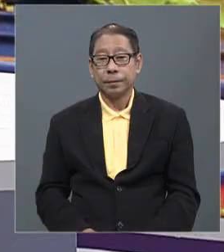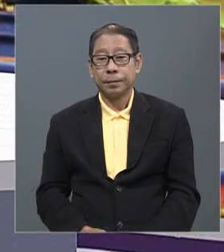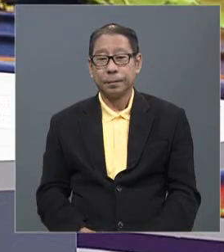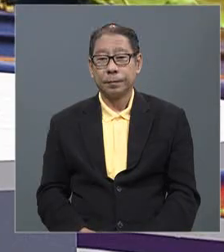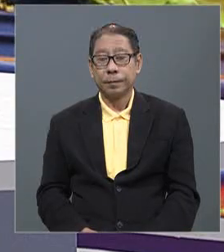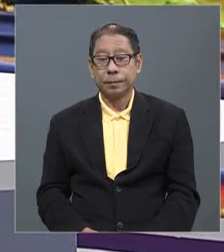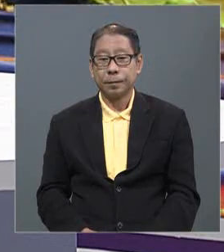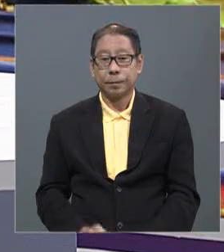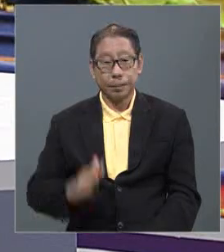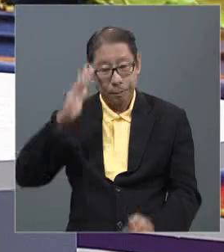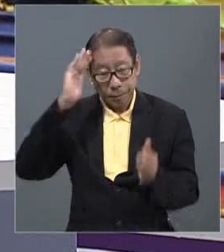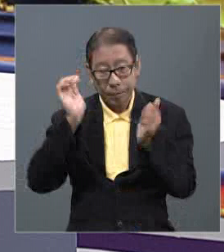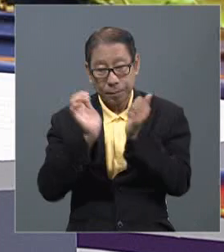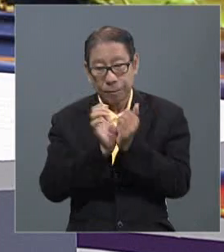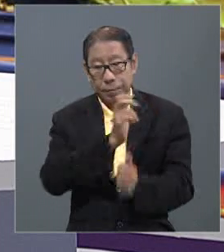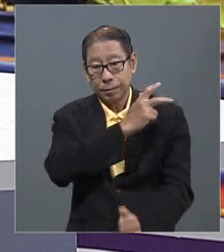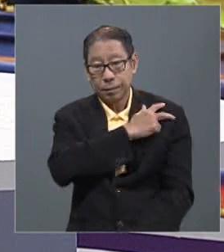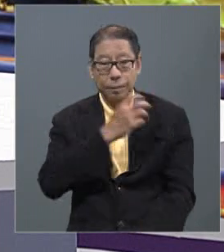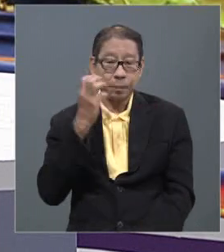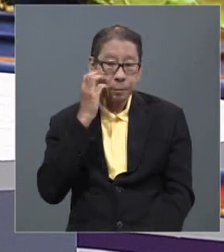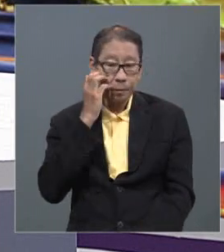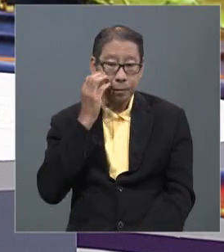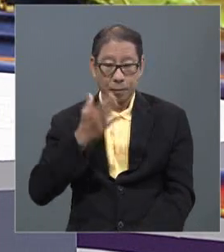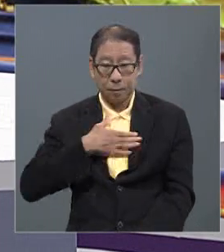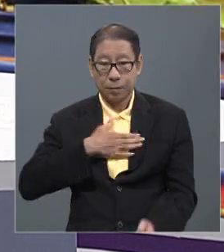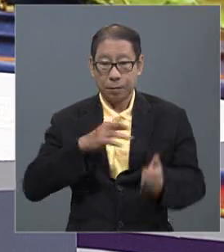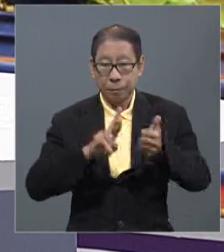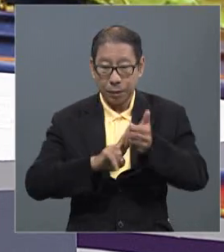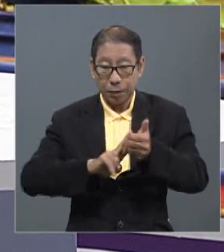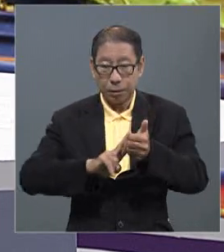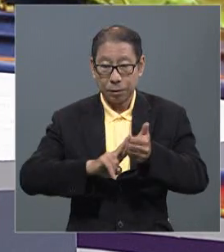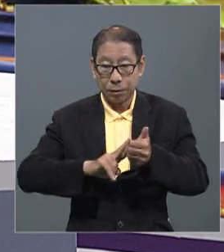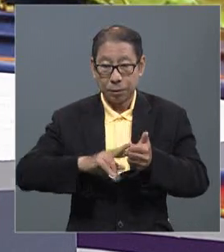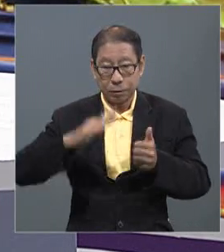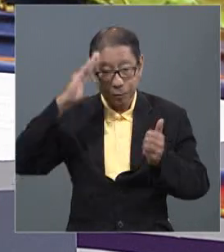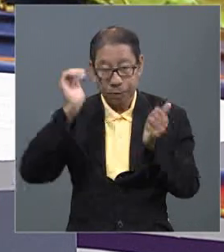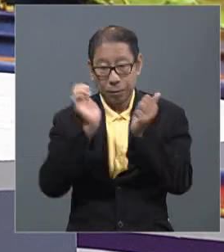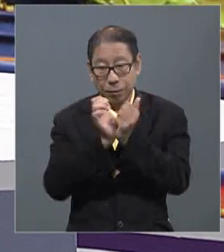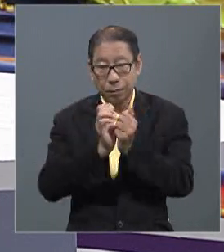อย่างวันนี้บิ๊กโจ๊กก็ให้สัมภาษณ์นะว่าอย่างเงี้ยตอนนี้ผมเป็นรองผบตร.อยู่เพราะฉะนั้นการประชุมก